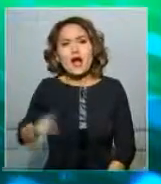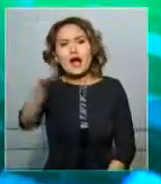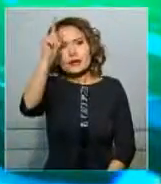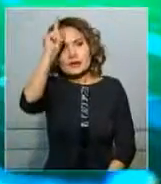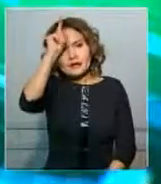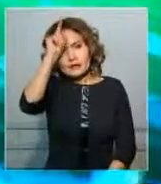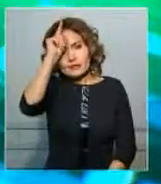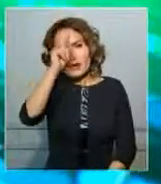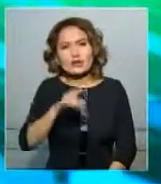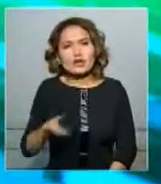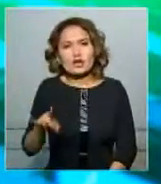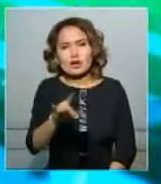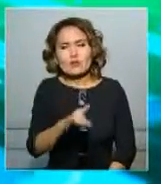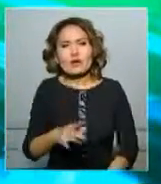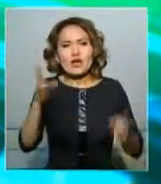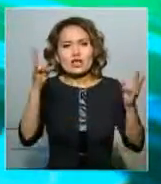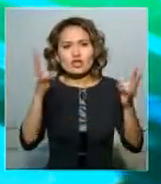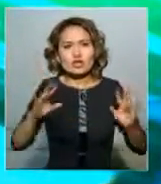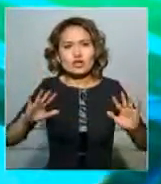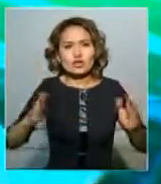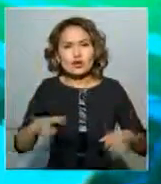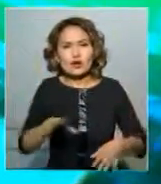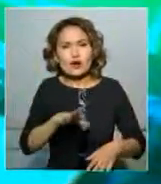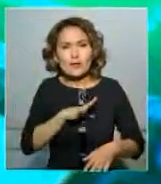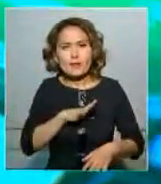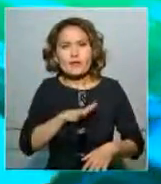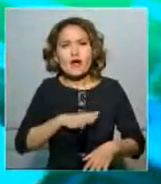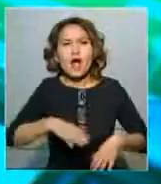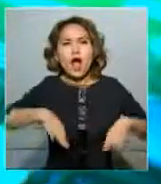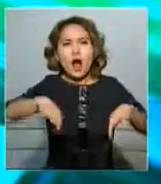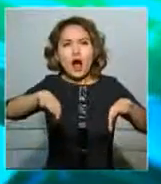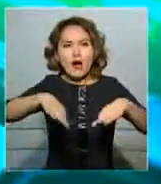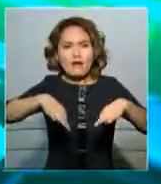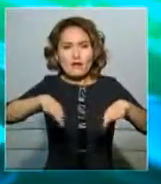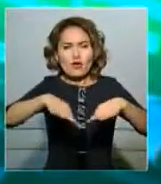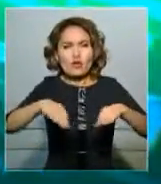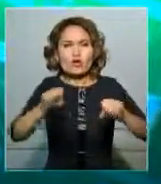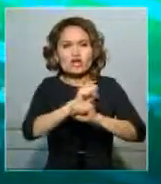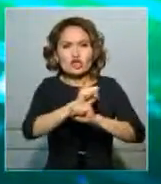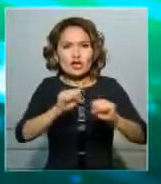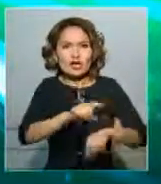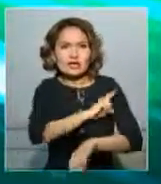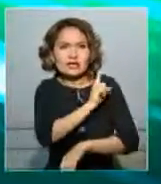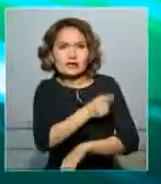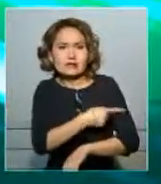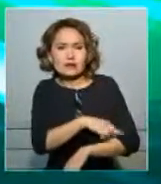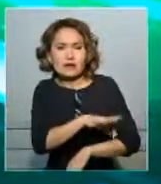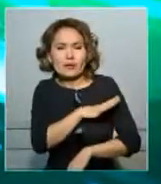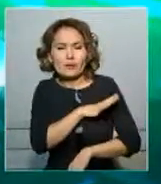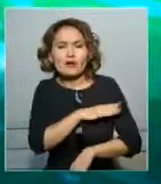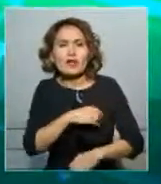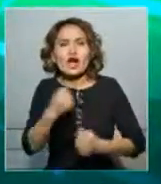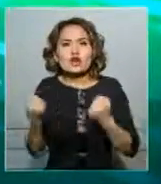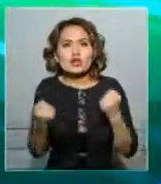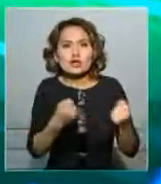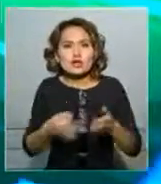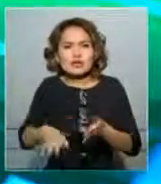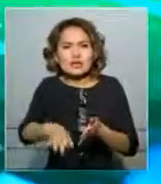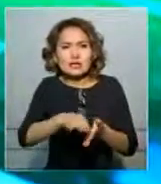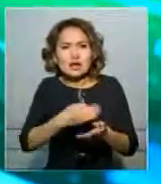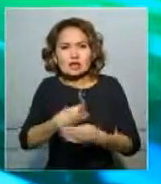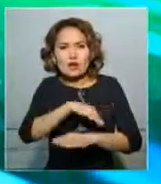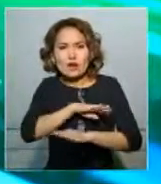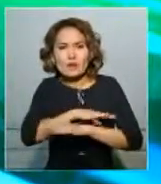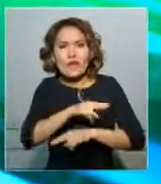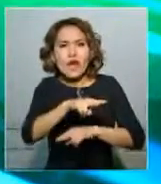Германиядан шұғыл жаңалық. Берлиннің орталық көшелерінің бірінде автокөлік жарылды. Жүргізуші оқиға орында тіл тартпай кеткен.